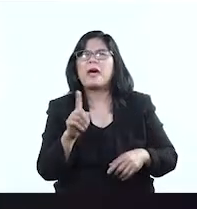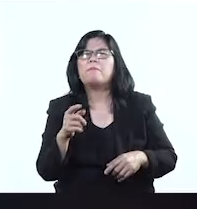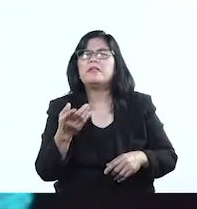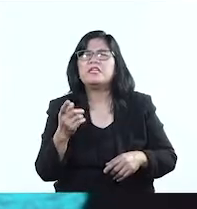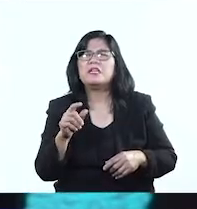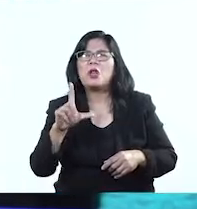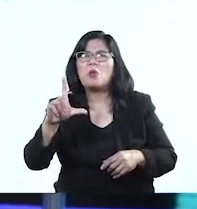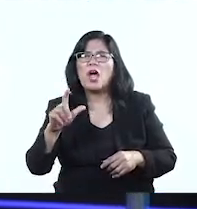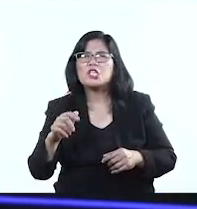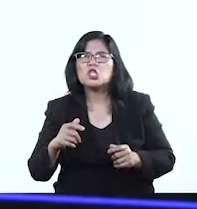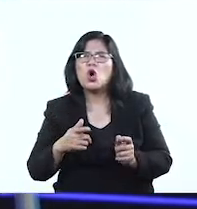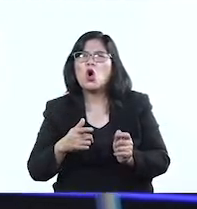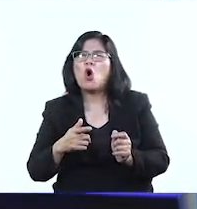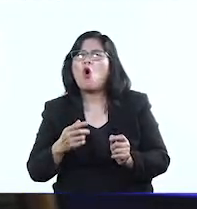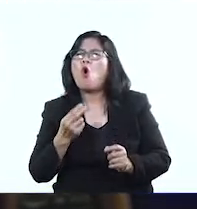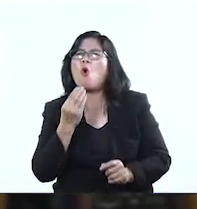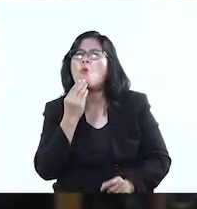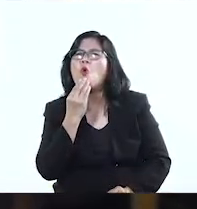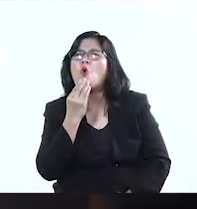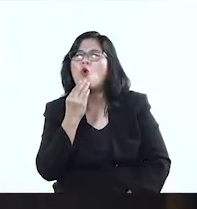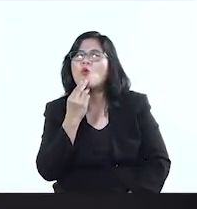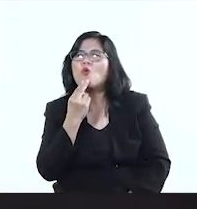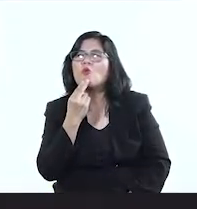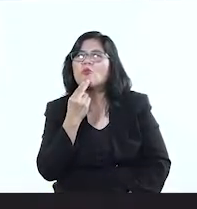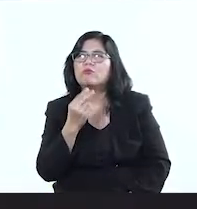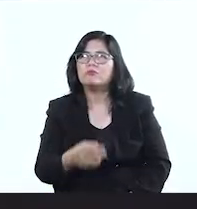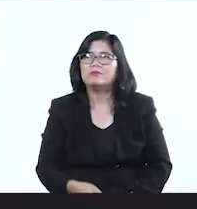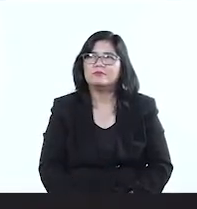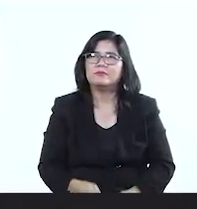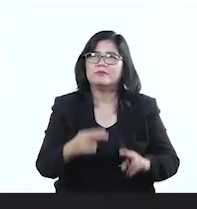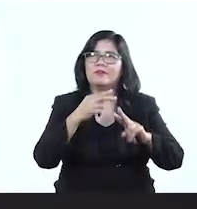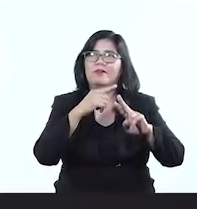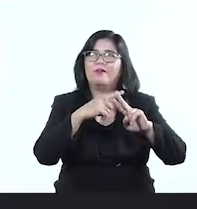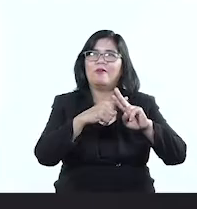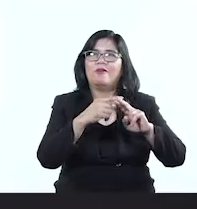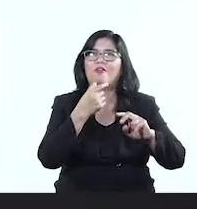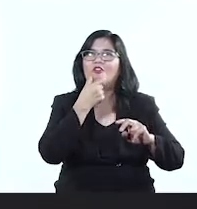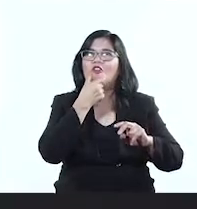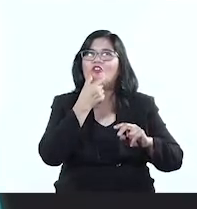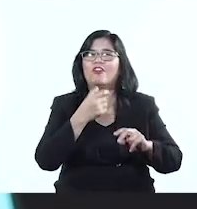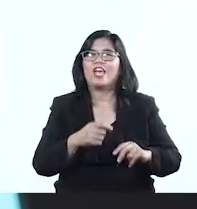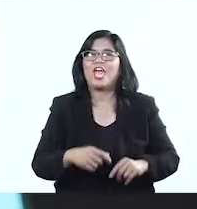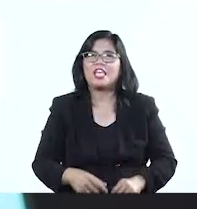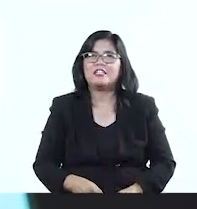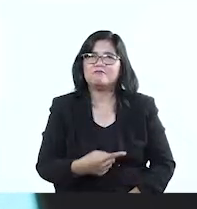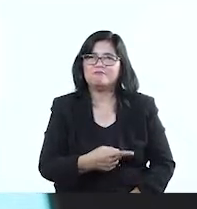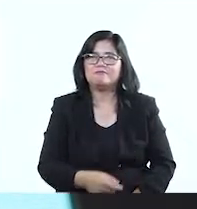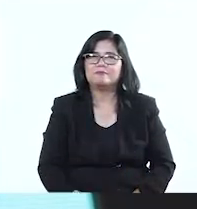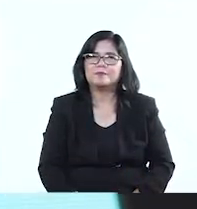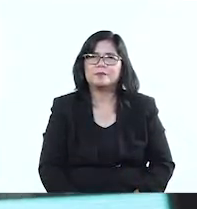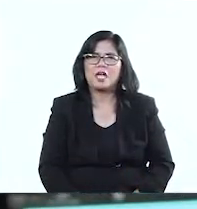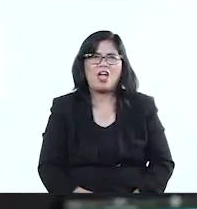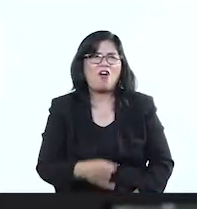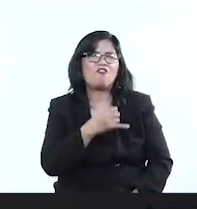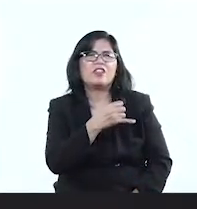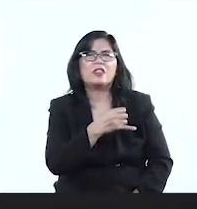Hah langir itu Hai senangnya memfitnah Hai di kantor juga sama